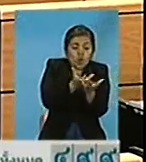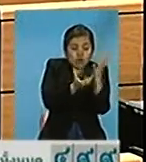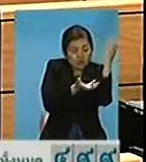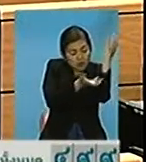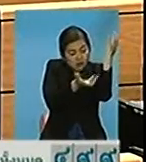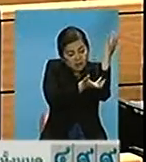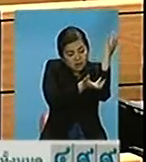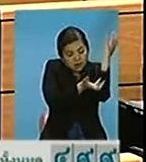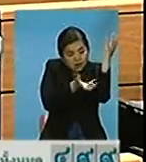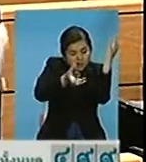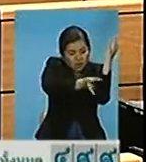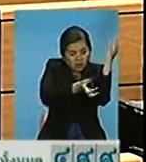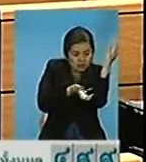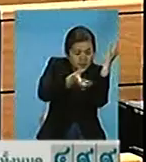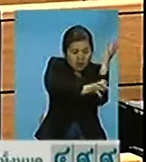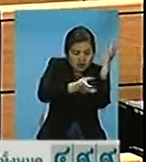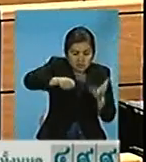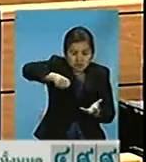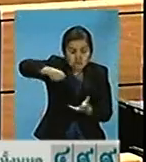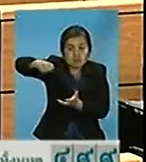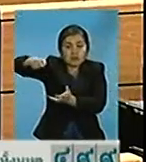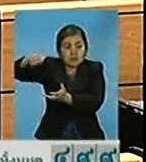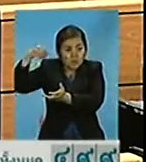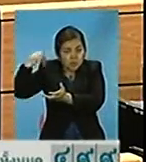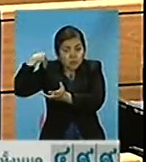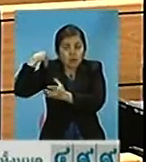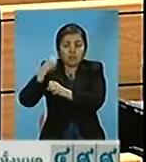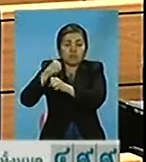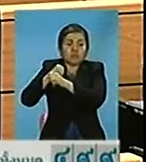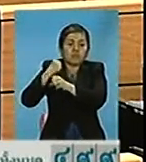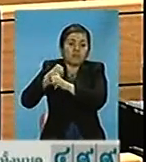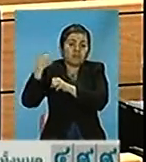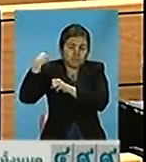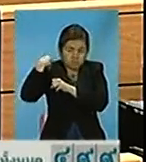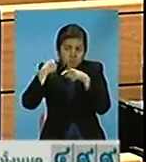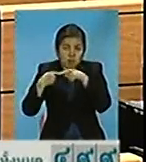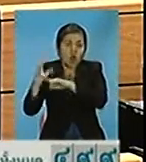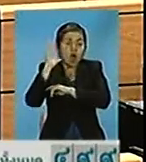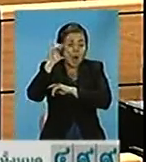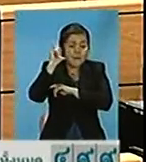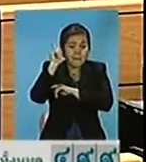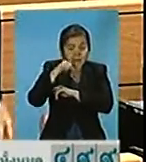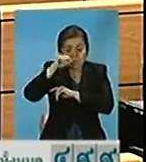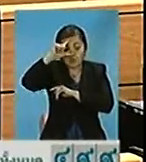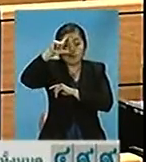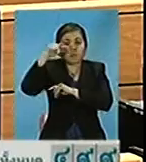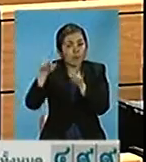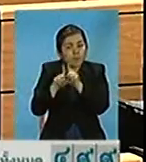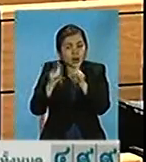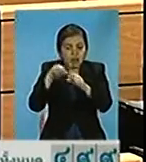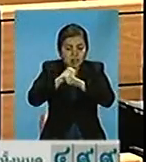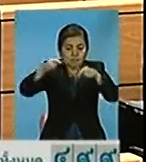ตักใส่ถังแล้วถือมาที่โรงทำยางแม่ตื่นขึ้นมาทำพิ